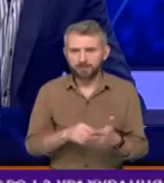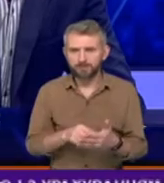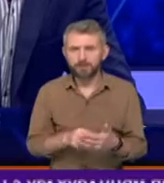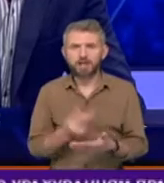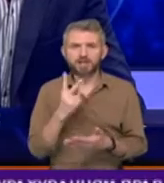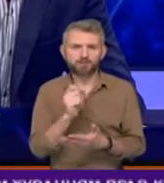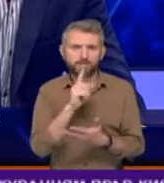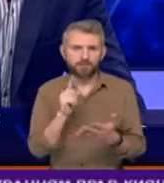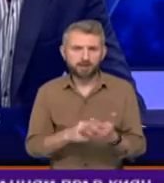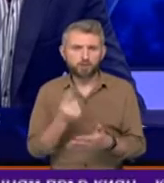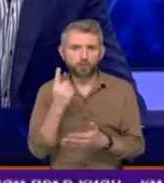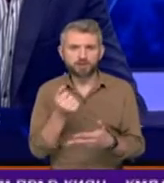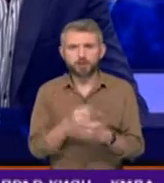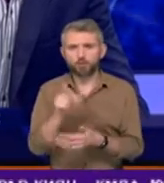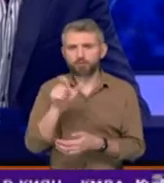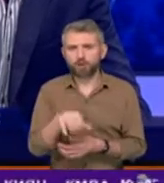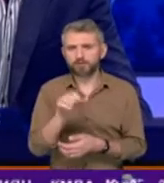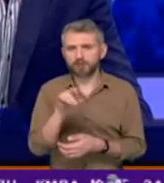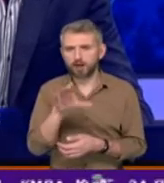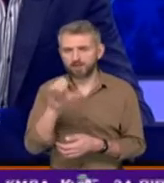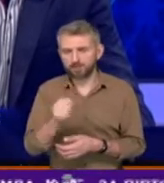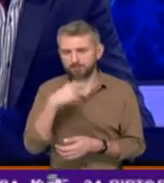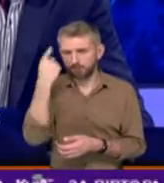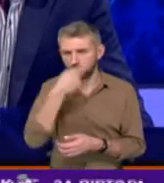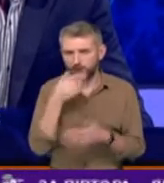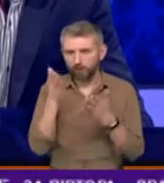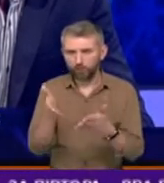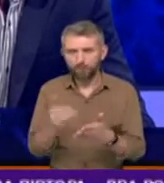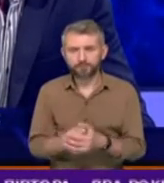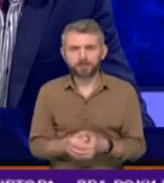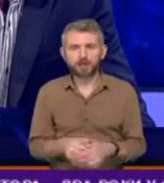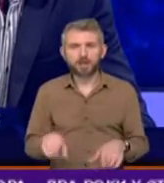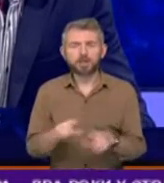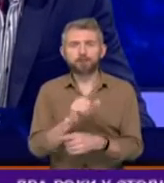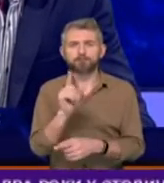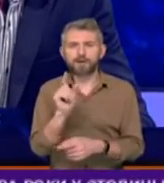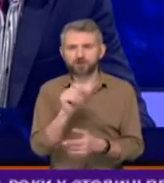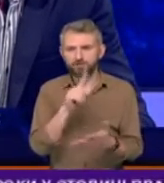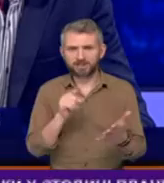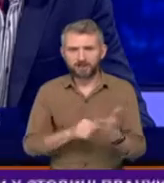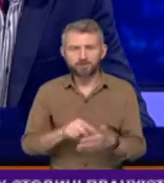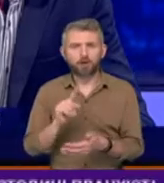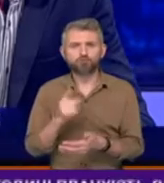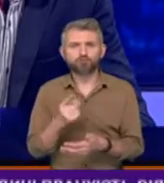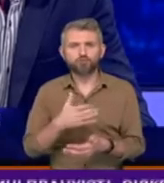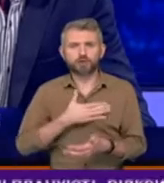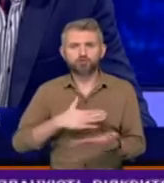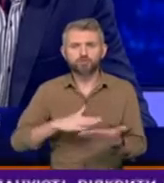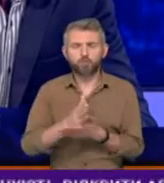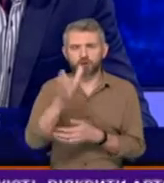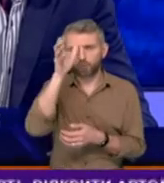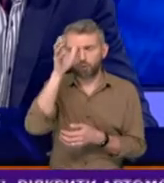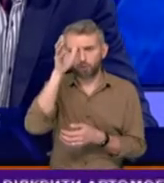Два питання. Одне до пана Тараса персонально. Так. І так, перше питання. Чому наші